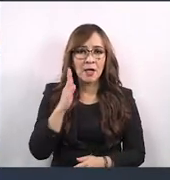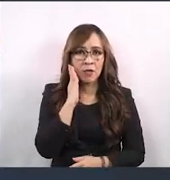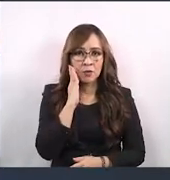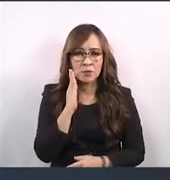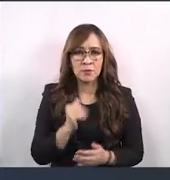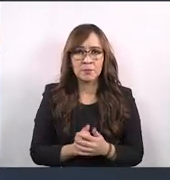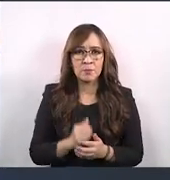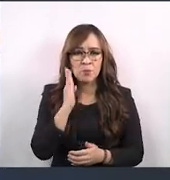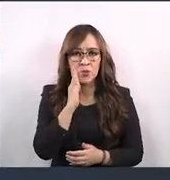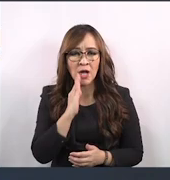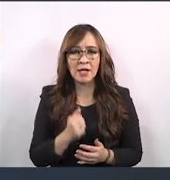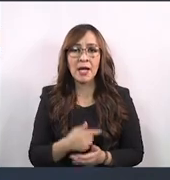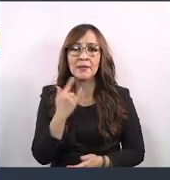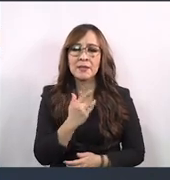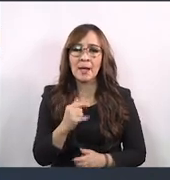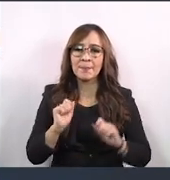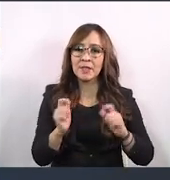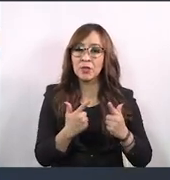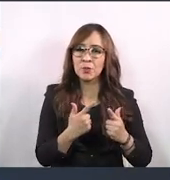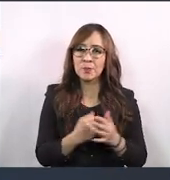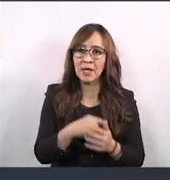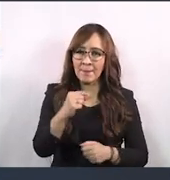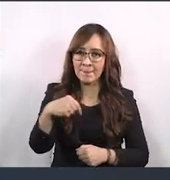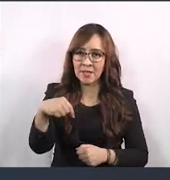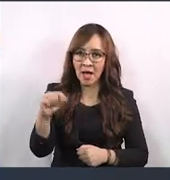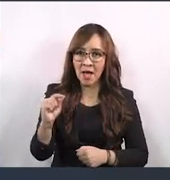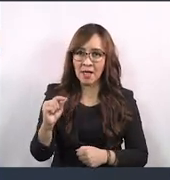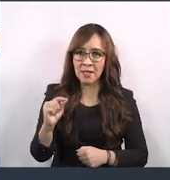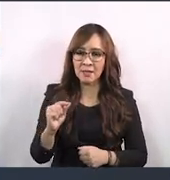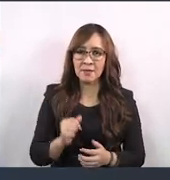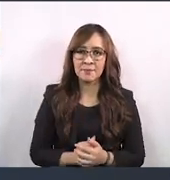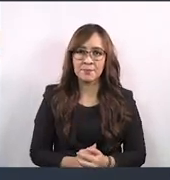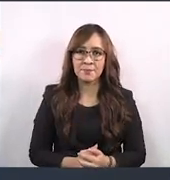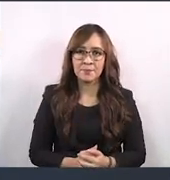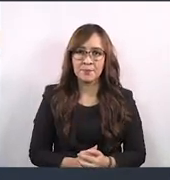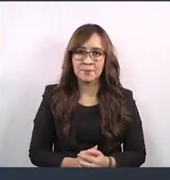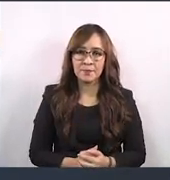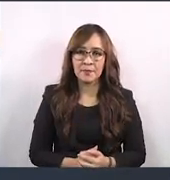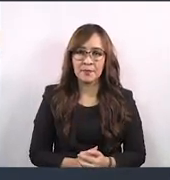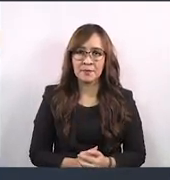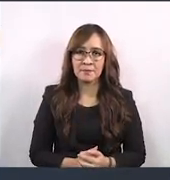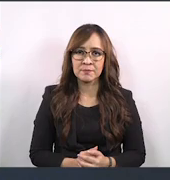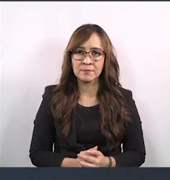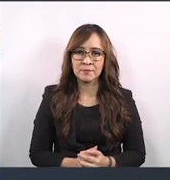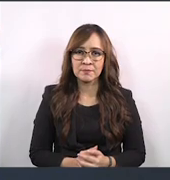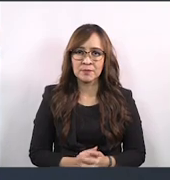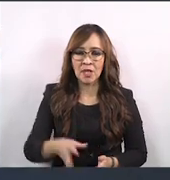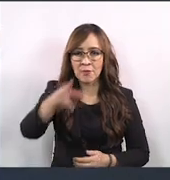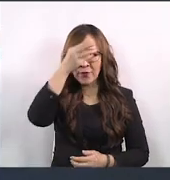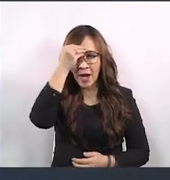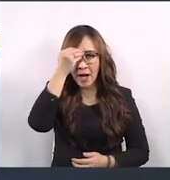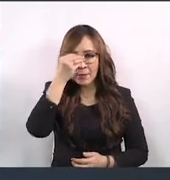hidupnya benar anak-anak Tuhan yang mengerti betul ada permainan Rois tebal yang menghancurkan anak-anak muda mau menghancurkan